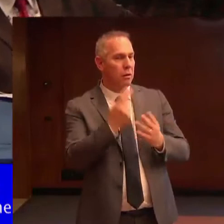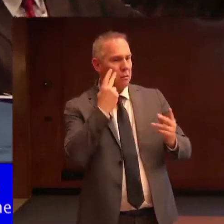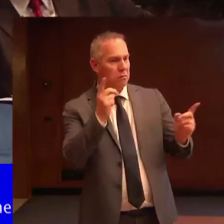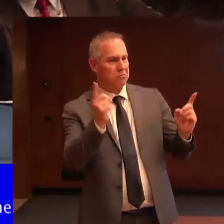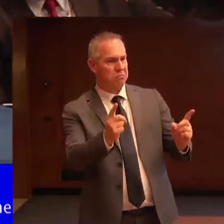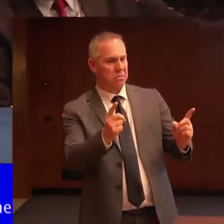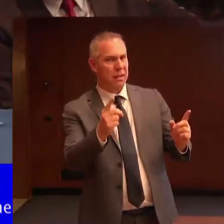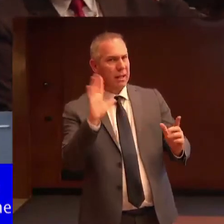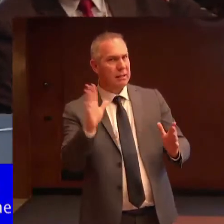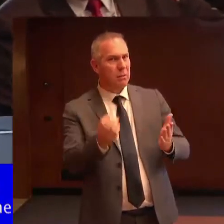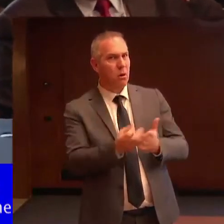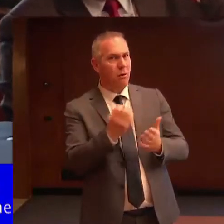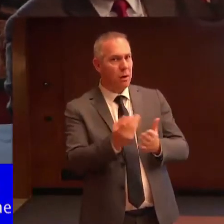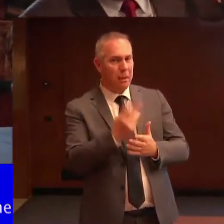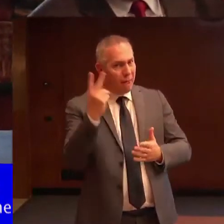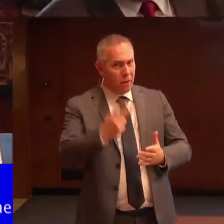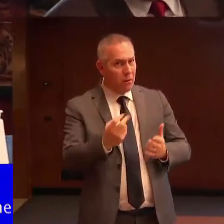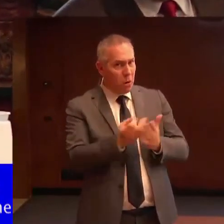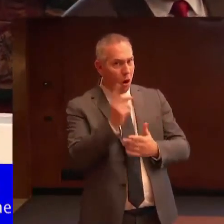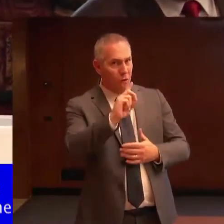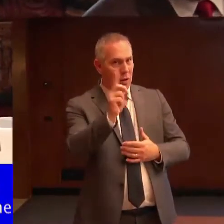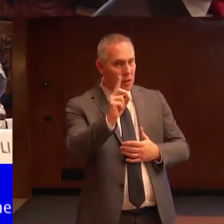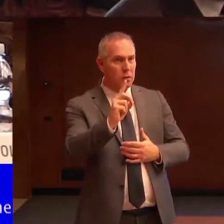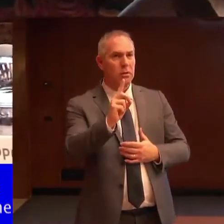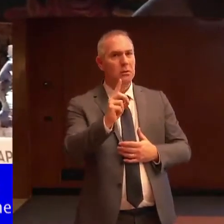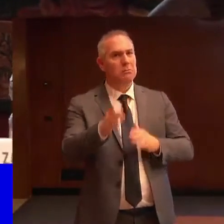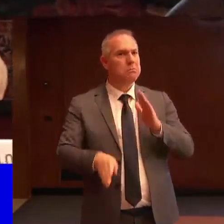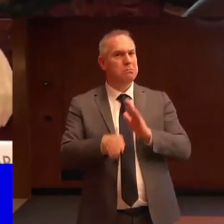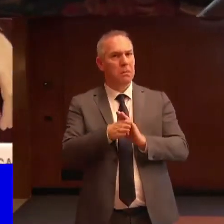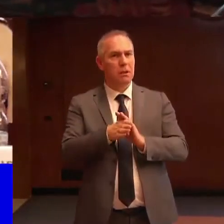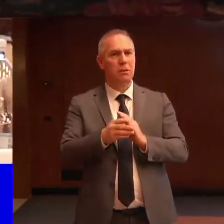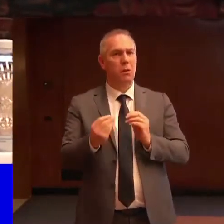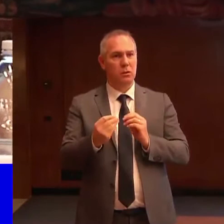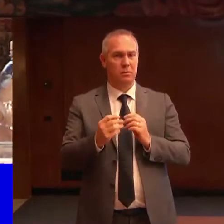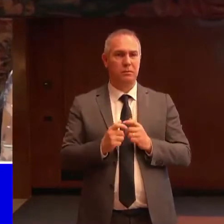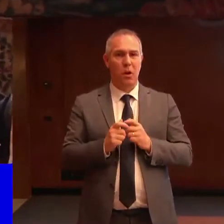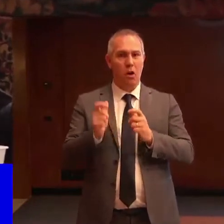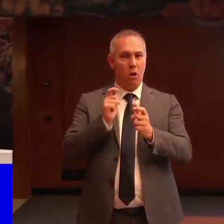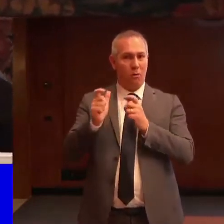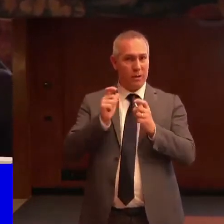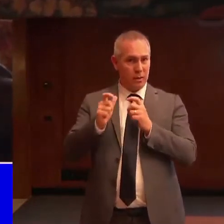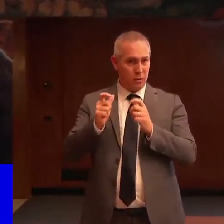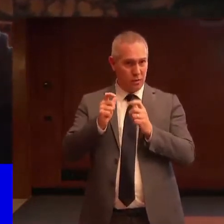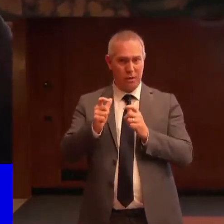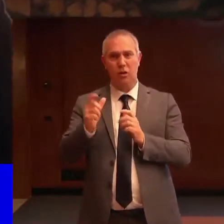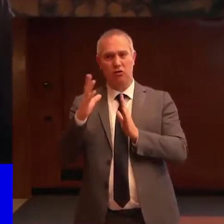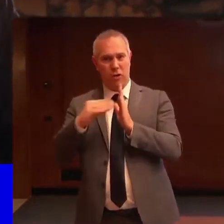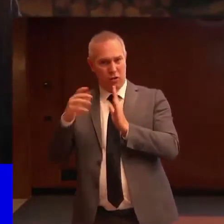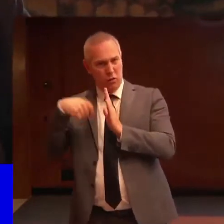In realtà non lo era. Nasceva da una conversazione che il regista e